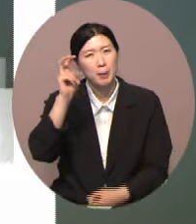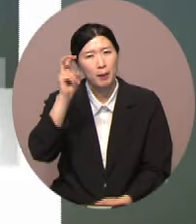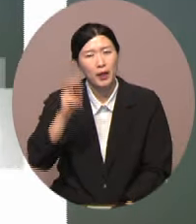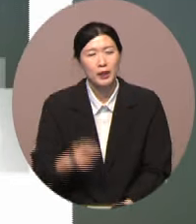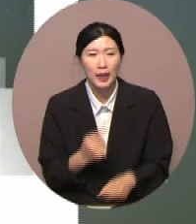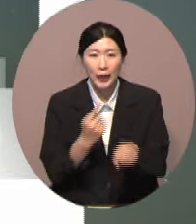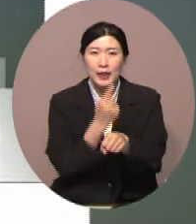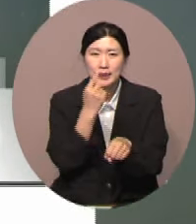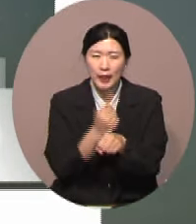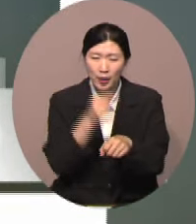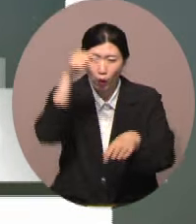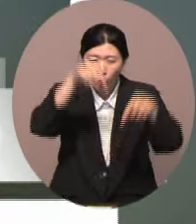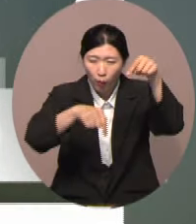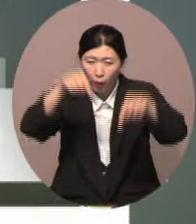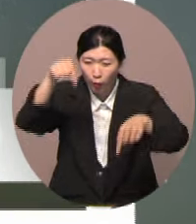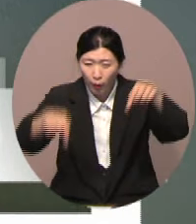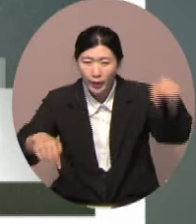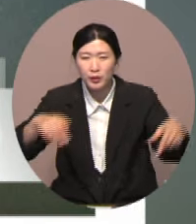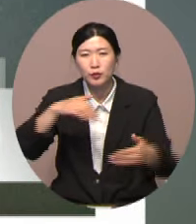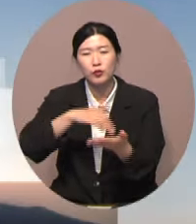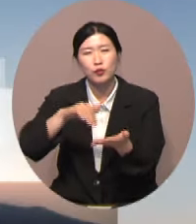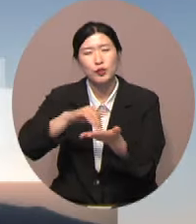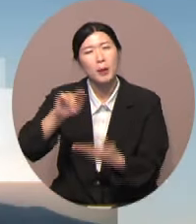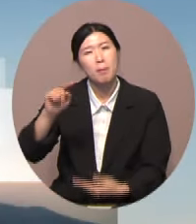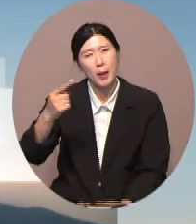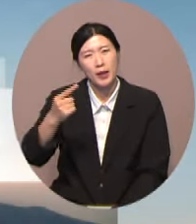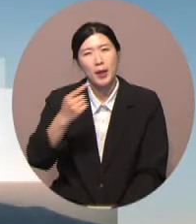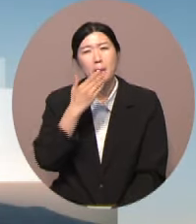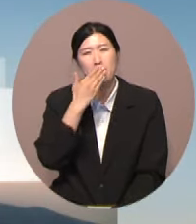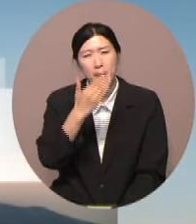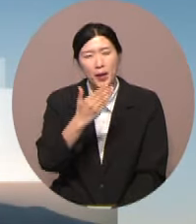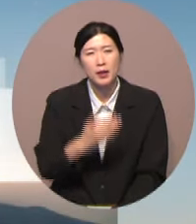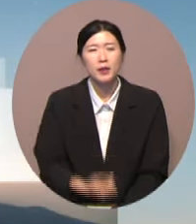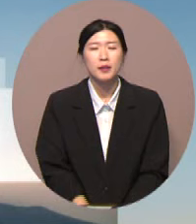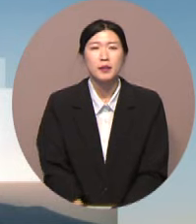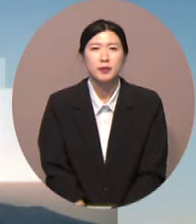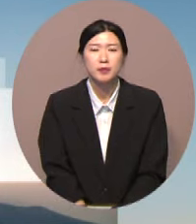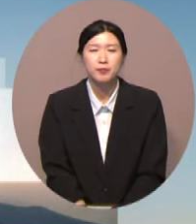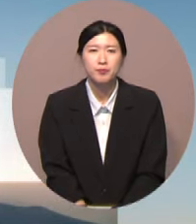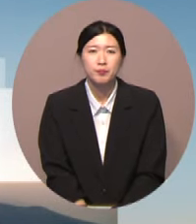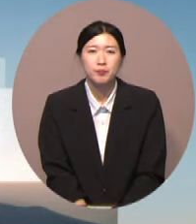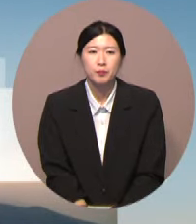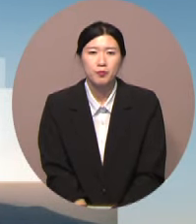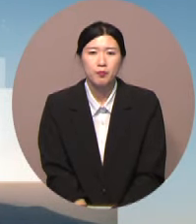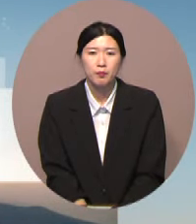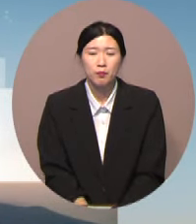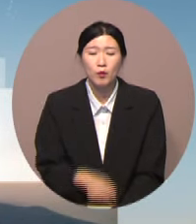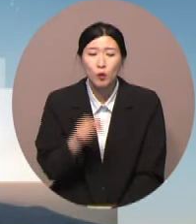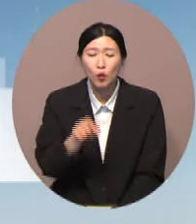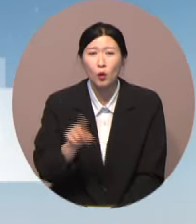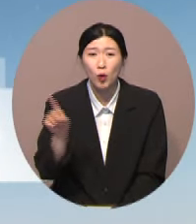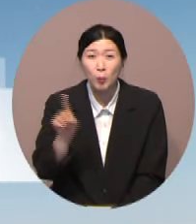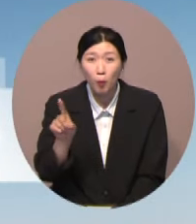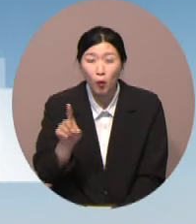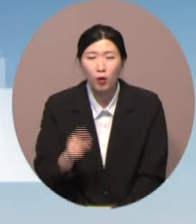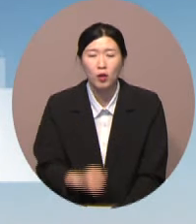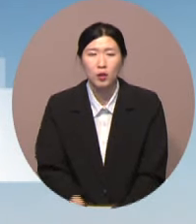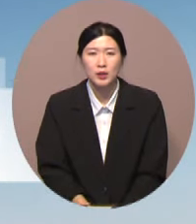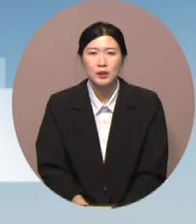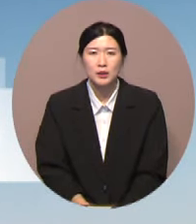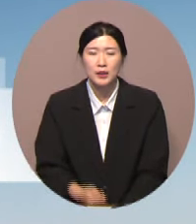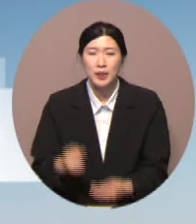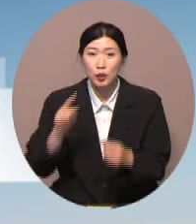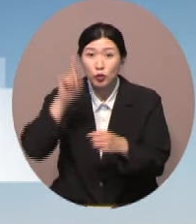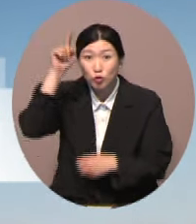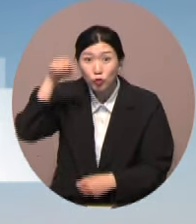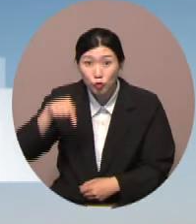시간당 최대 약 100개의 별똥별을 관측할 수 있다고 밝혔습니다 페르스 세우스 유성우는 스위프트 터틀